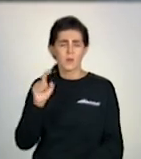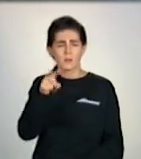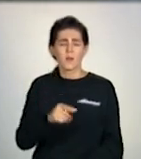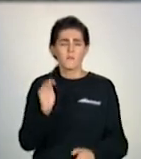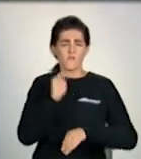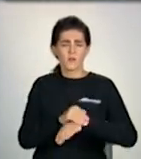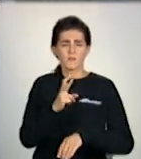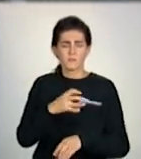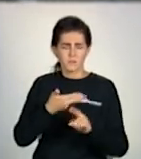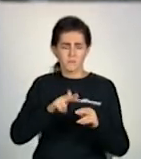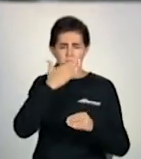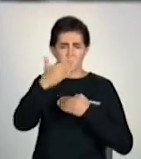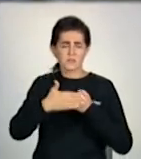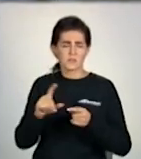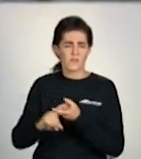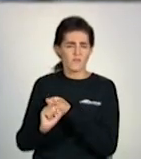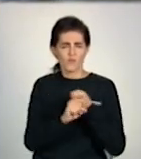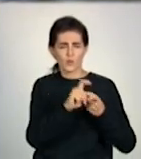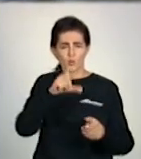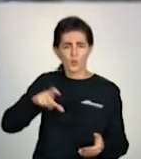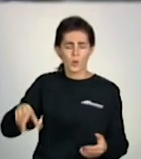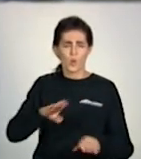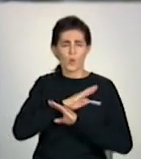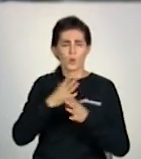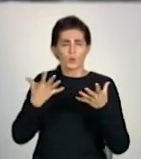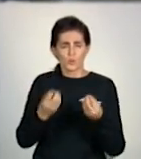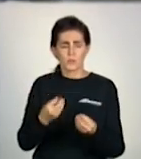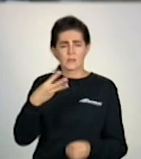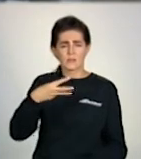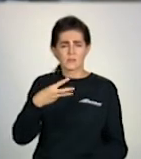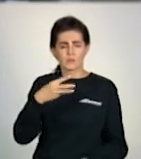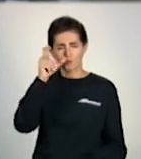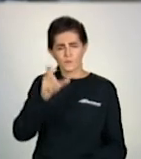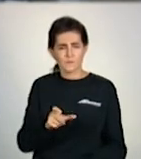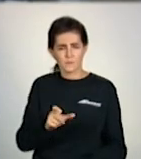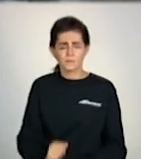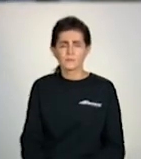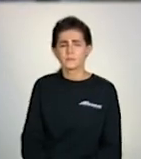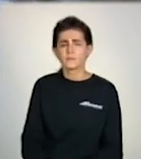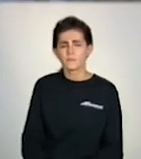550 випадків інфікування. Від ускладнень померли ще 30 хворих.